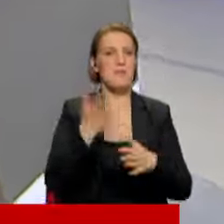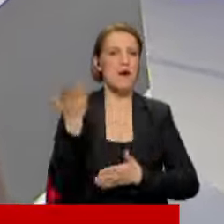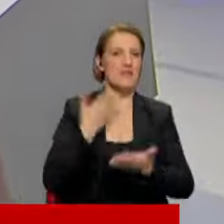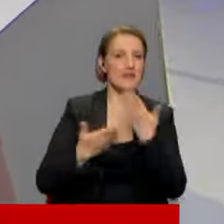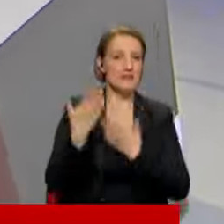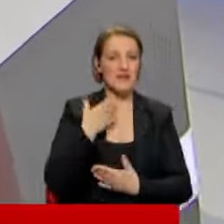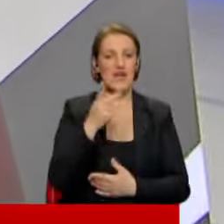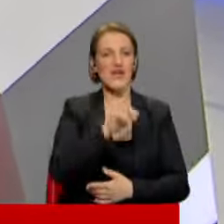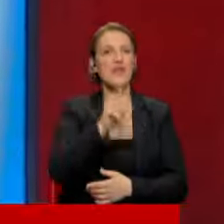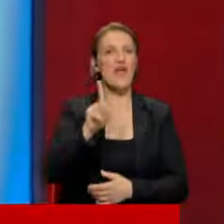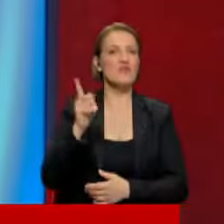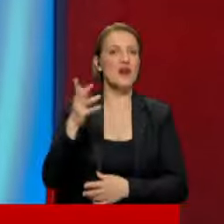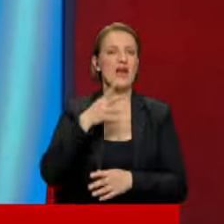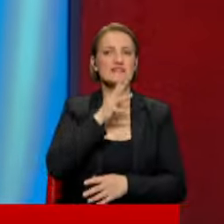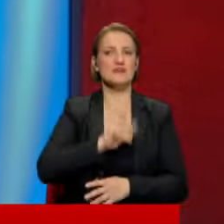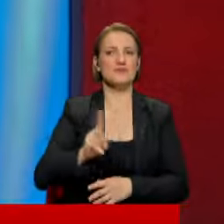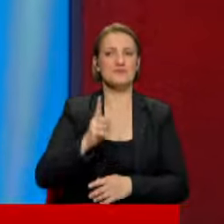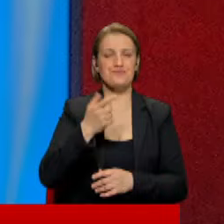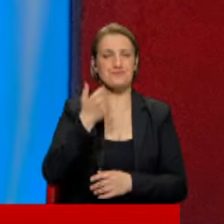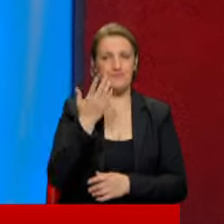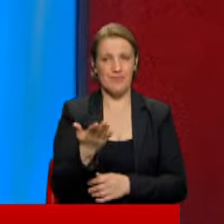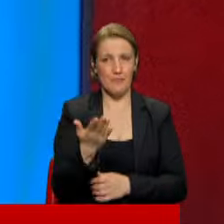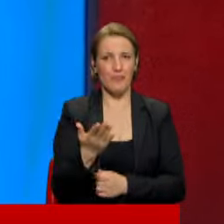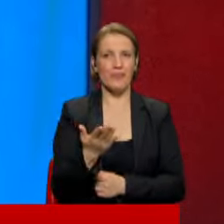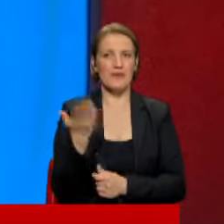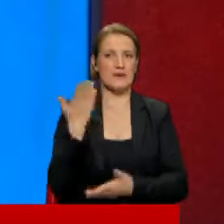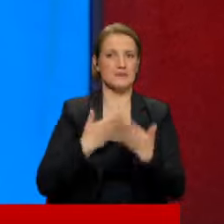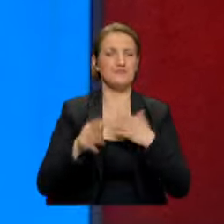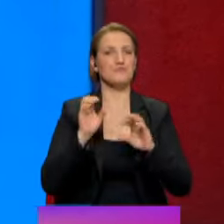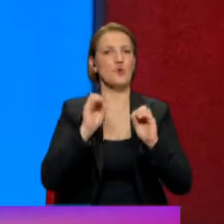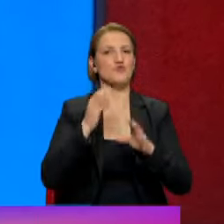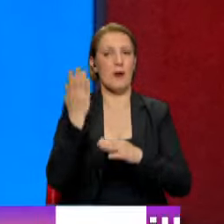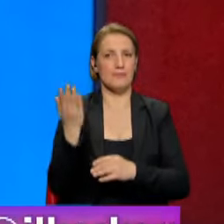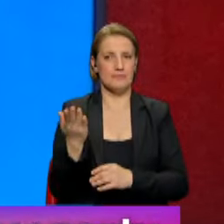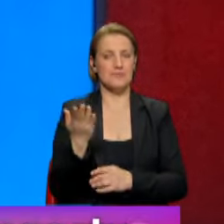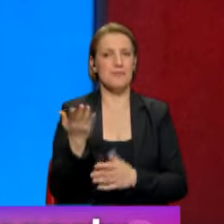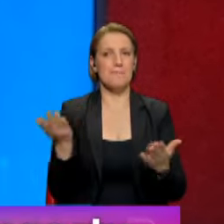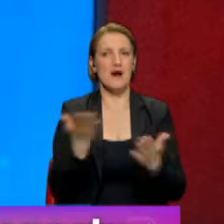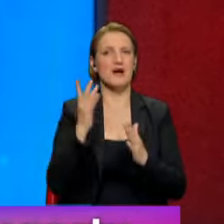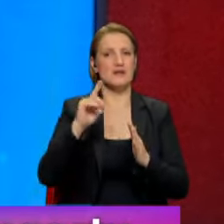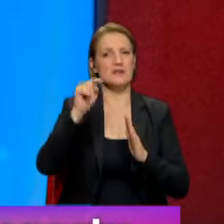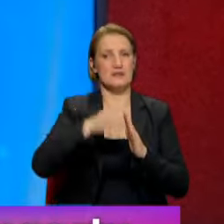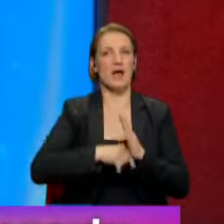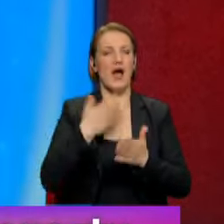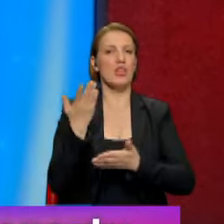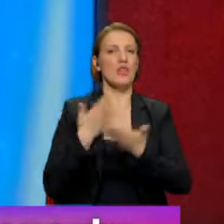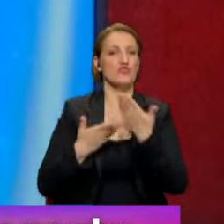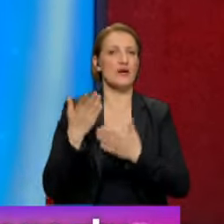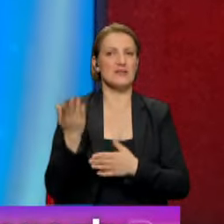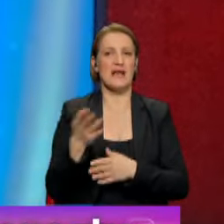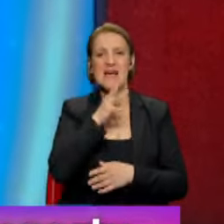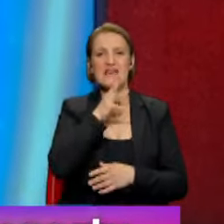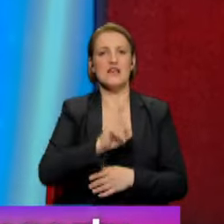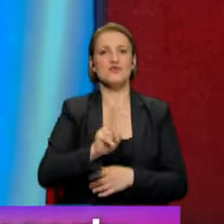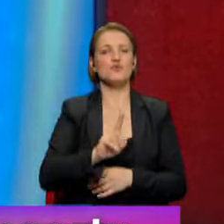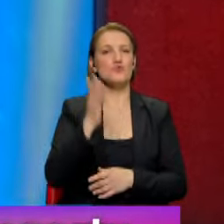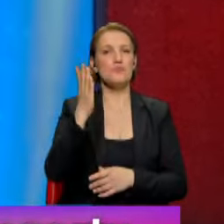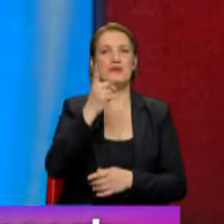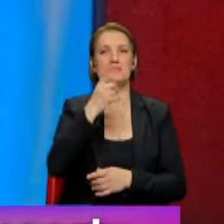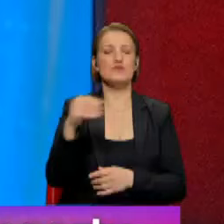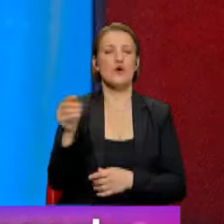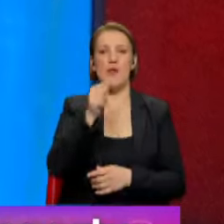yurt'un ihtiyaçları 6 bede kaldık ama hocam herhalde bayağı daha anlatacaktı Çünkü Esenyurt 1.